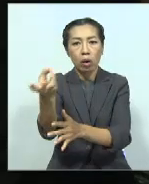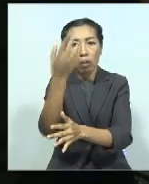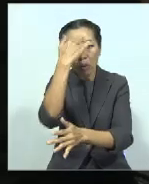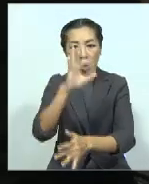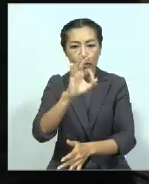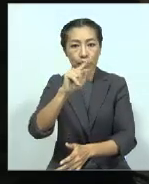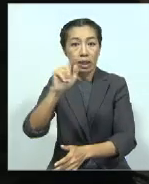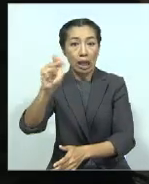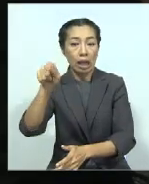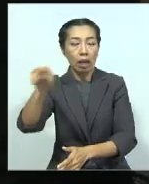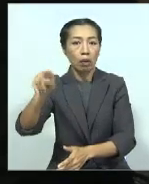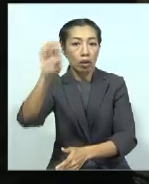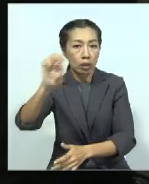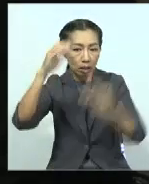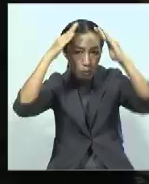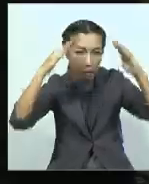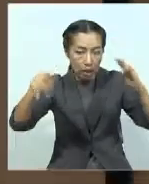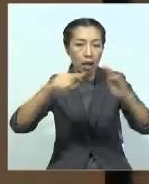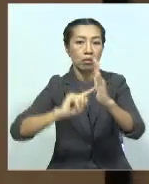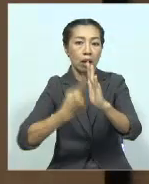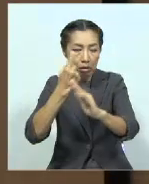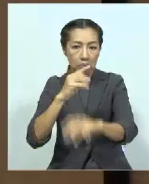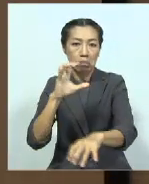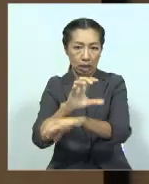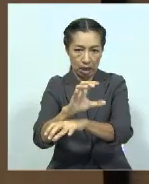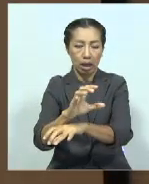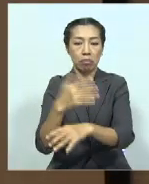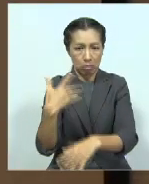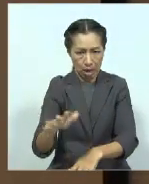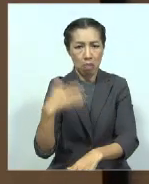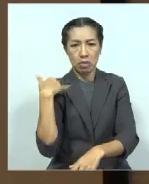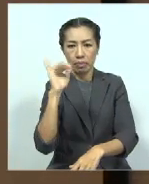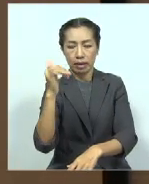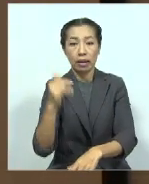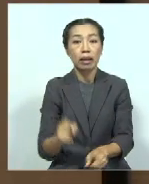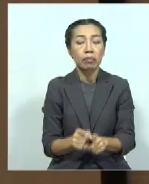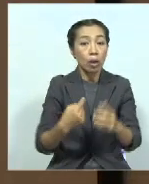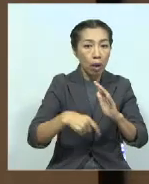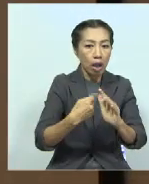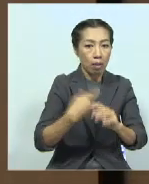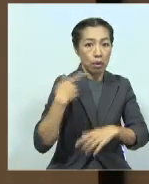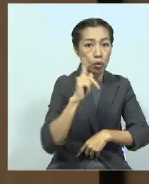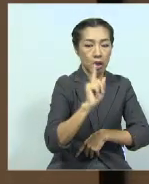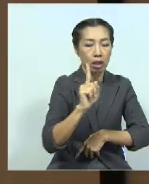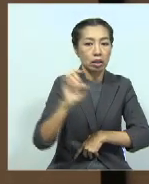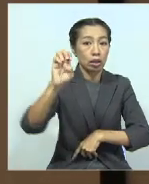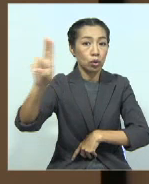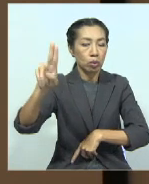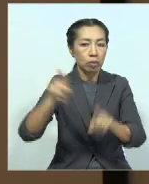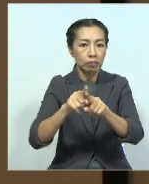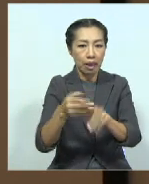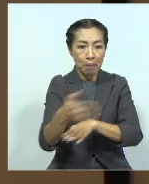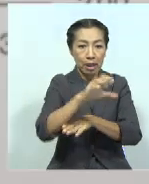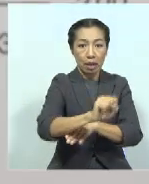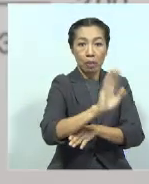FTA สหภาพยุโรปเวียดนามอาจเริ่มมีผลบังคับใช้ส่วนปัจจัยบวกนะคะคือสหภาพยุโรปปลดใบเหลืองประ